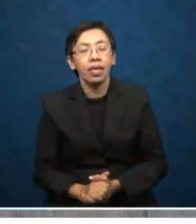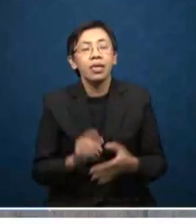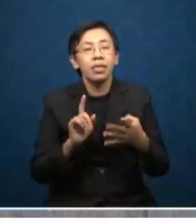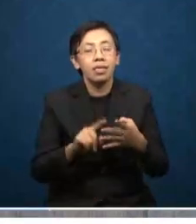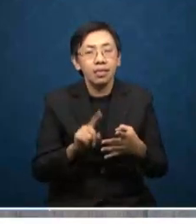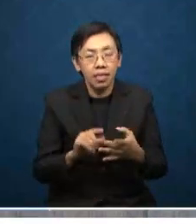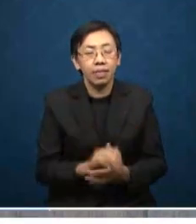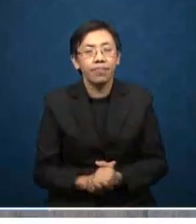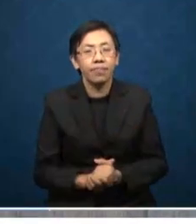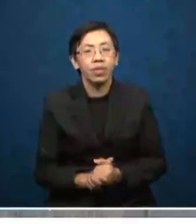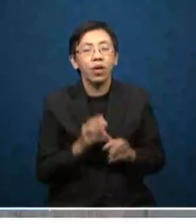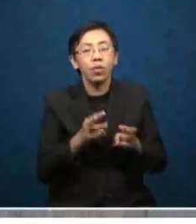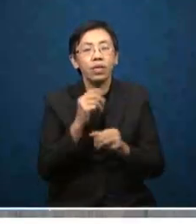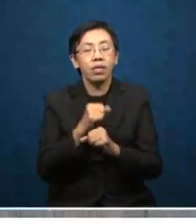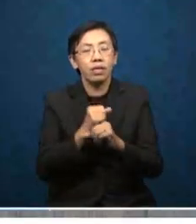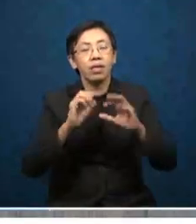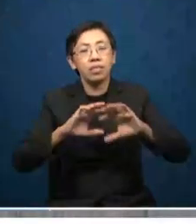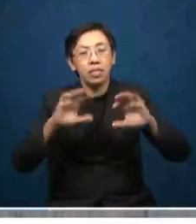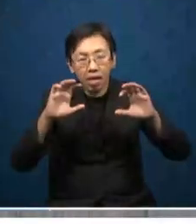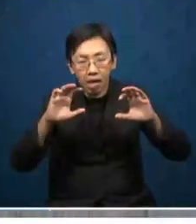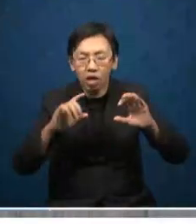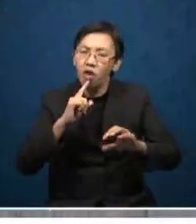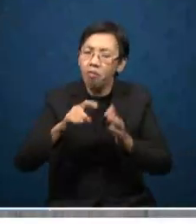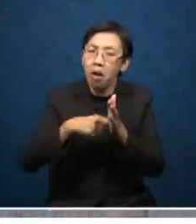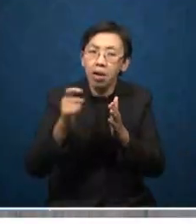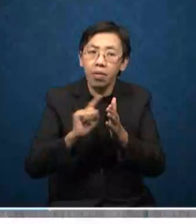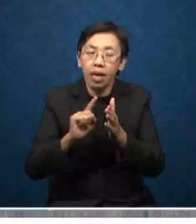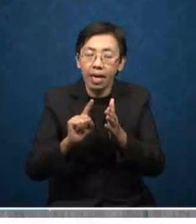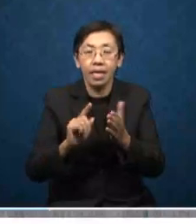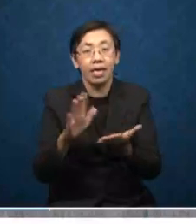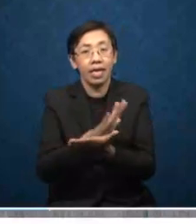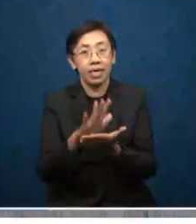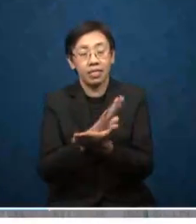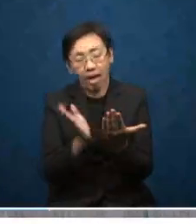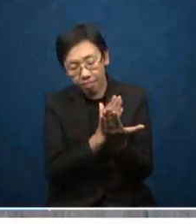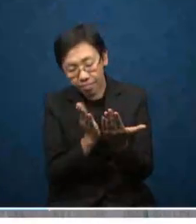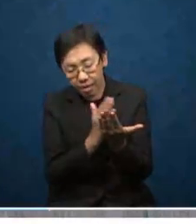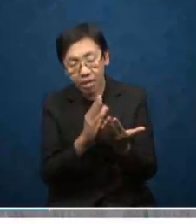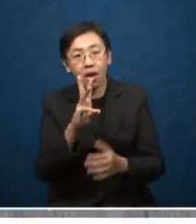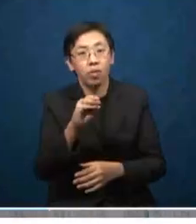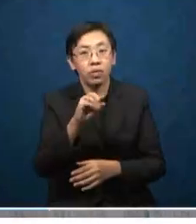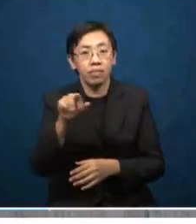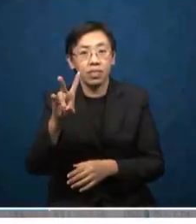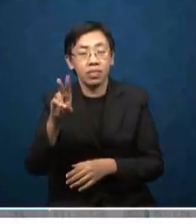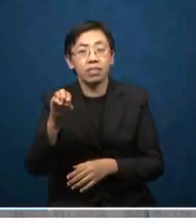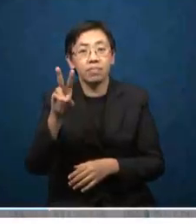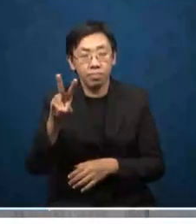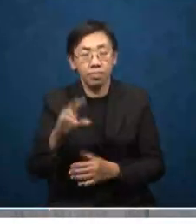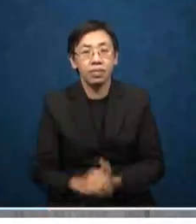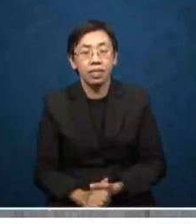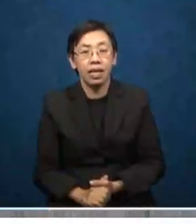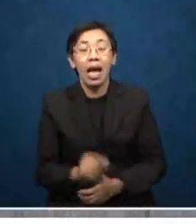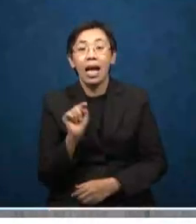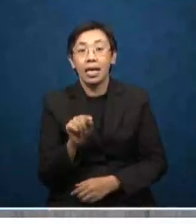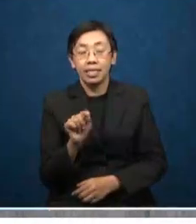และแนวทางการปฏิบัติราชการปรากฎตามเอกสารในหน้า 60ถึงหน้า 72ในเรื่องนี้ก็เหมือนกัน